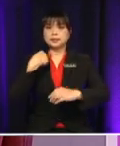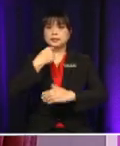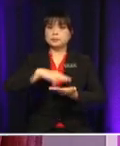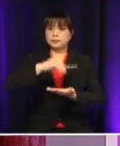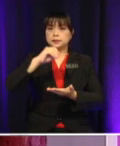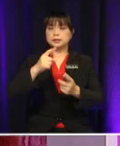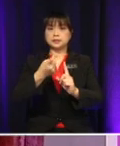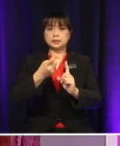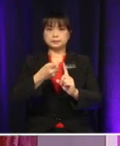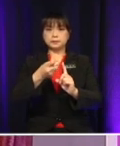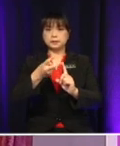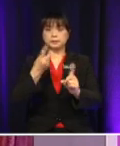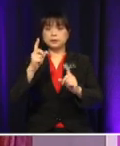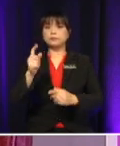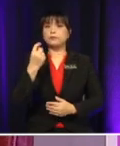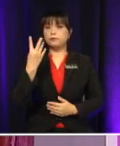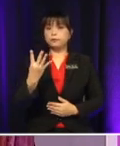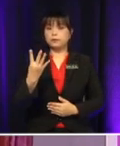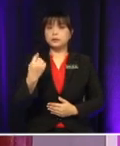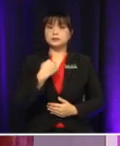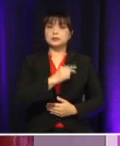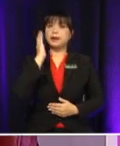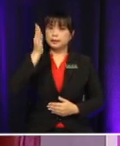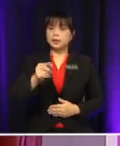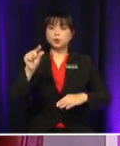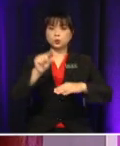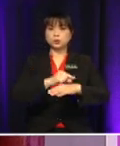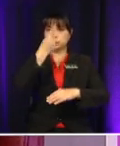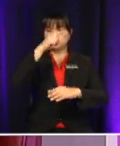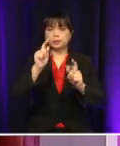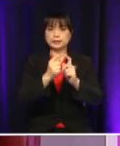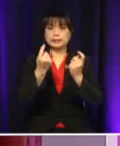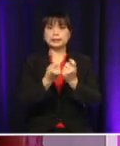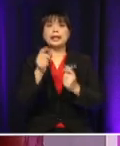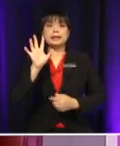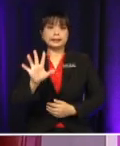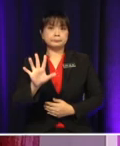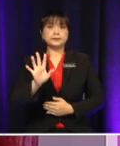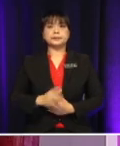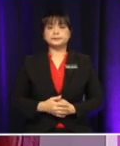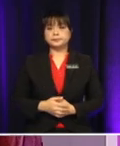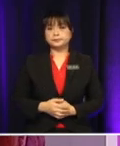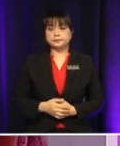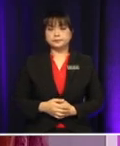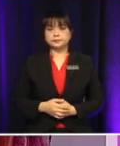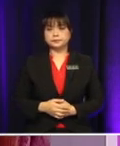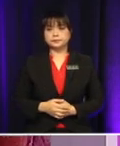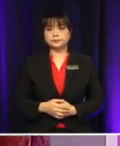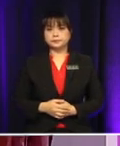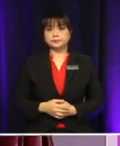kita akan bawa ke eh tingkatan 5 dan tingkatan eee fisiologi dan soon untuk